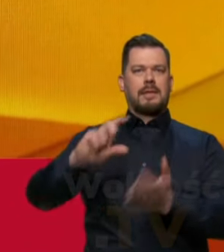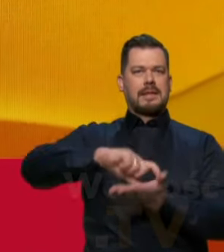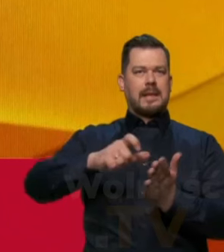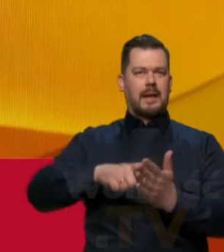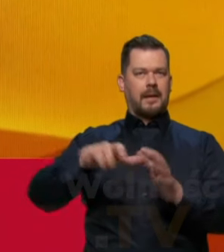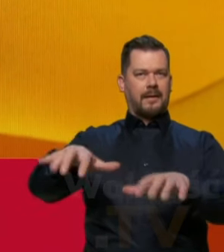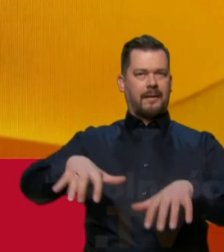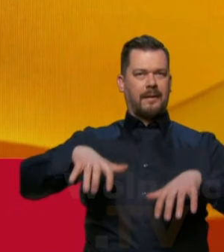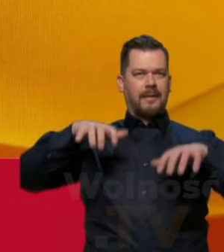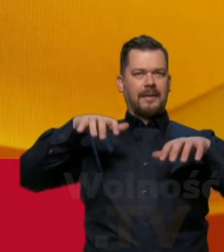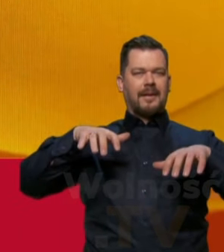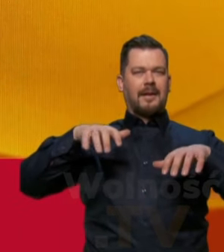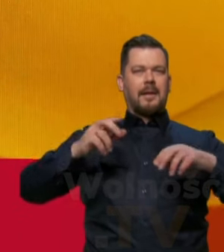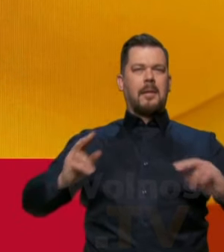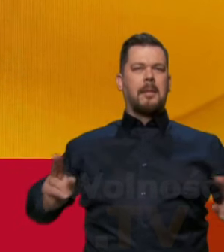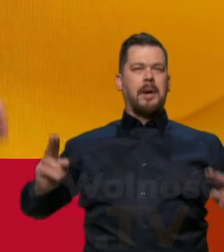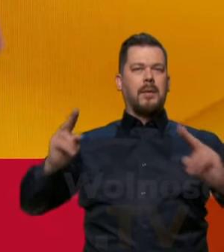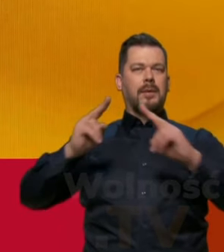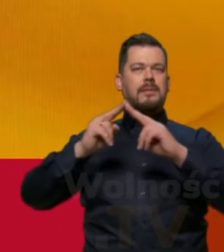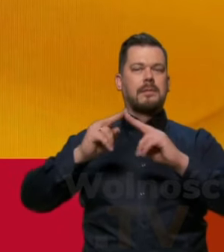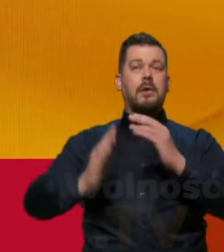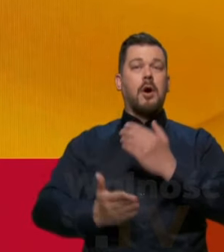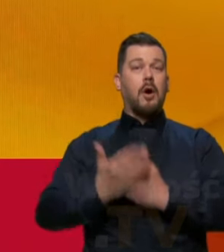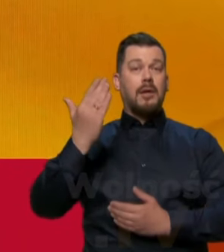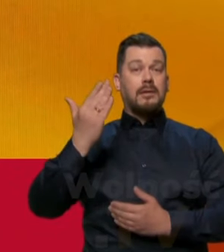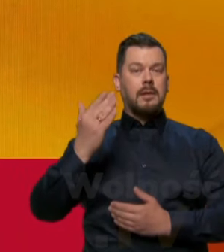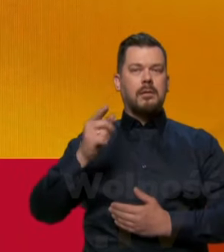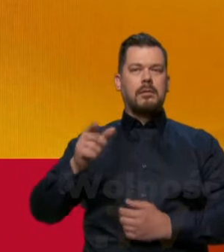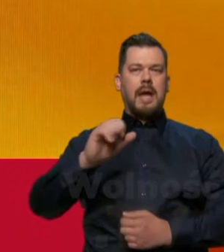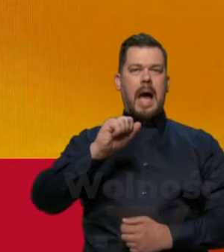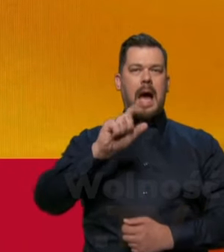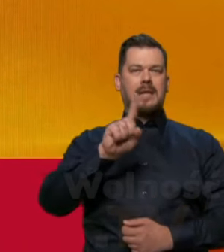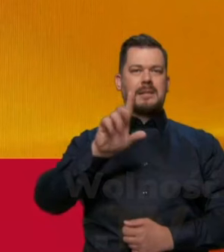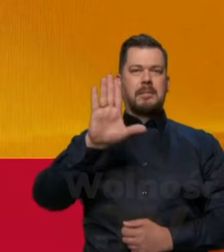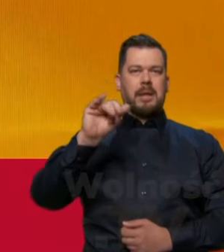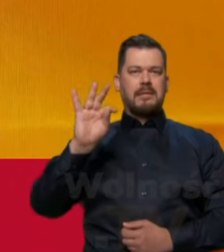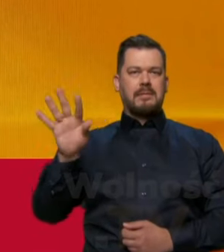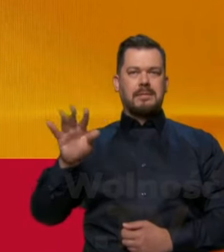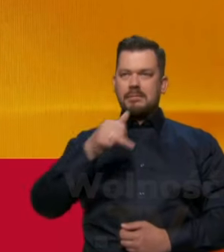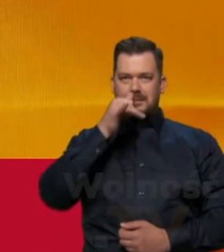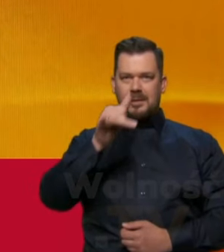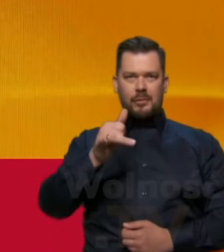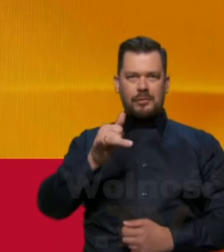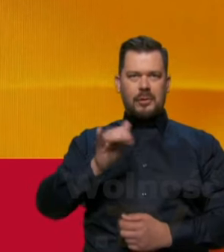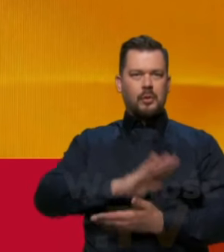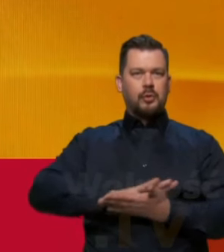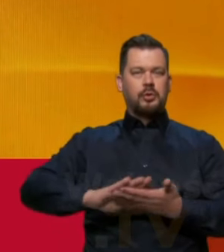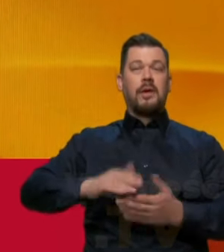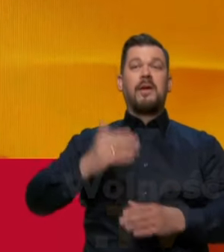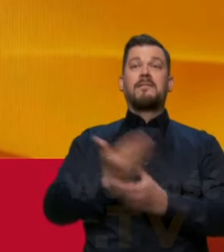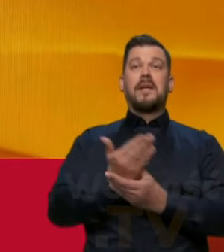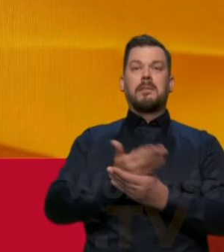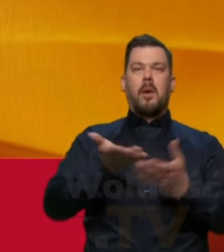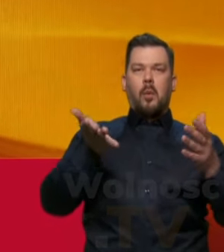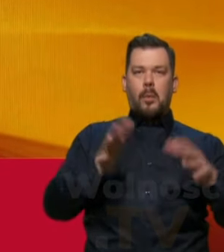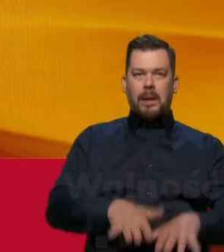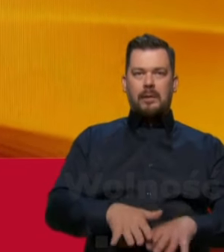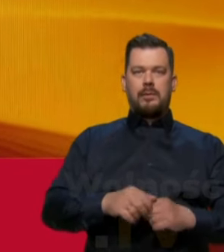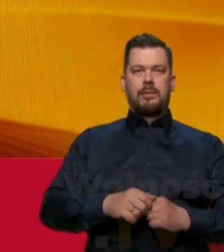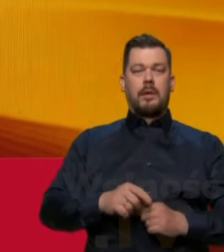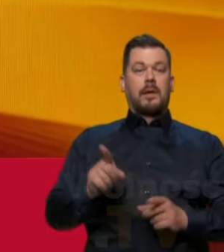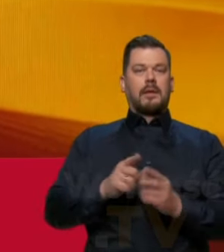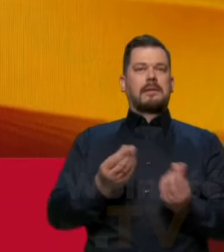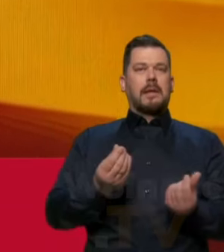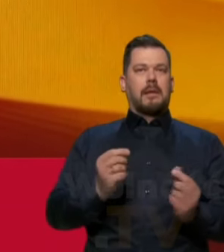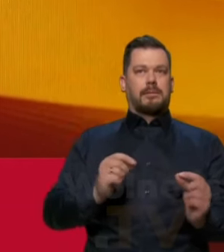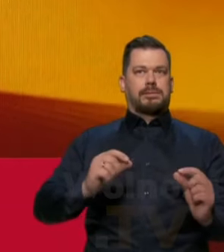żeby móc wyremontować salę kongresową. Niestety okazało się, że mamy tam azbest. Firmy nie były w stanie tego robić. Firmy upadały. Później mieliśmy wzrastające